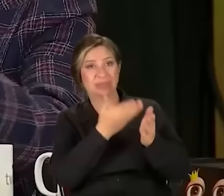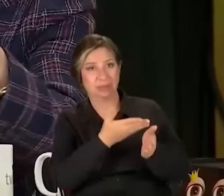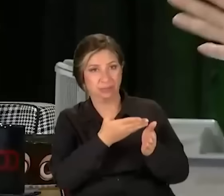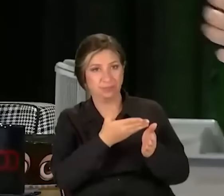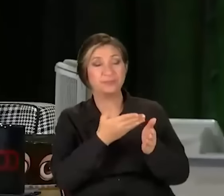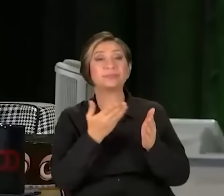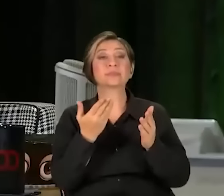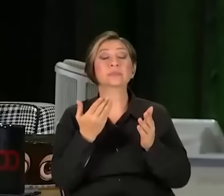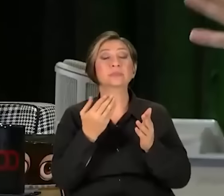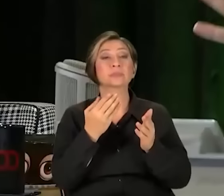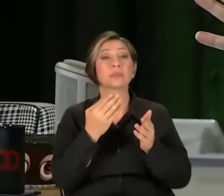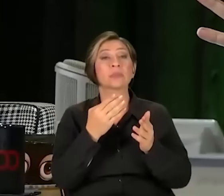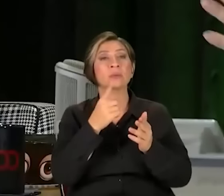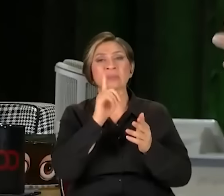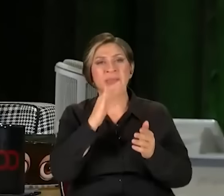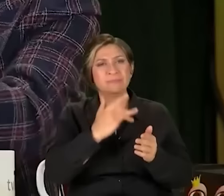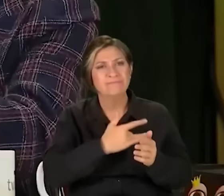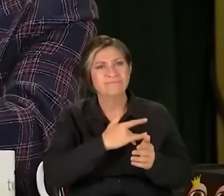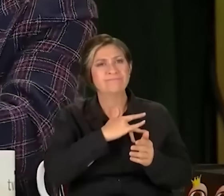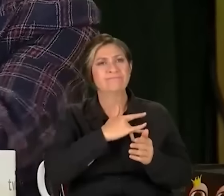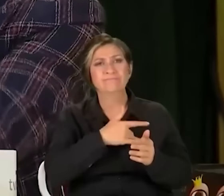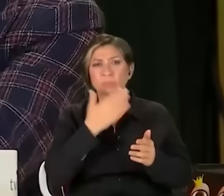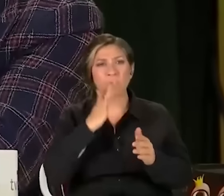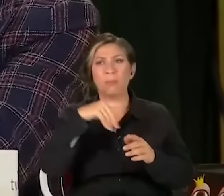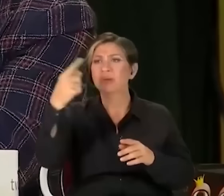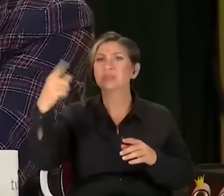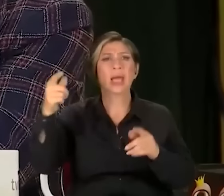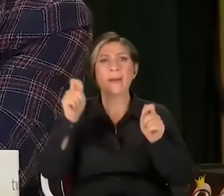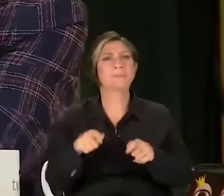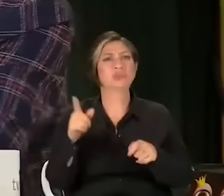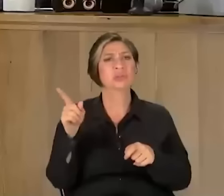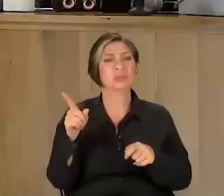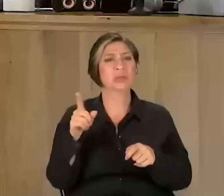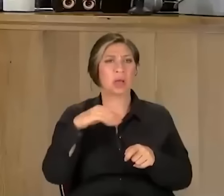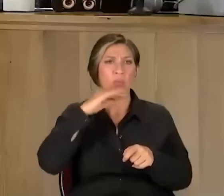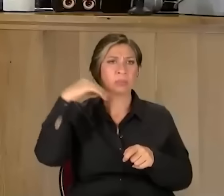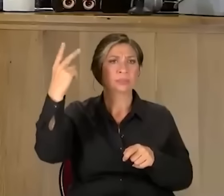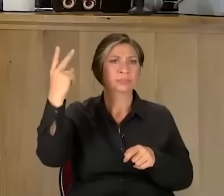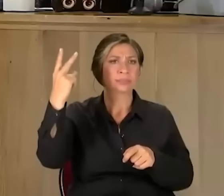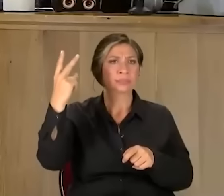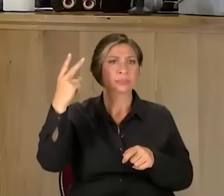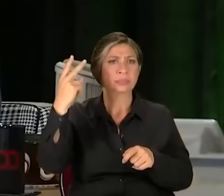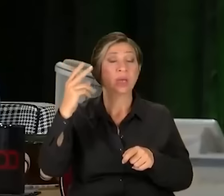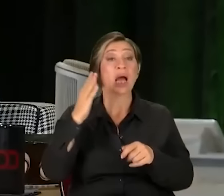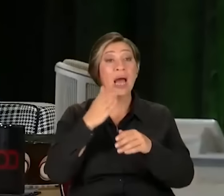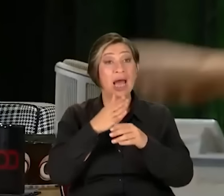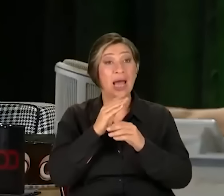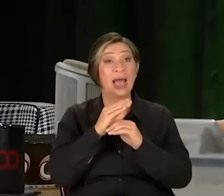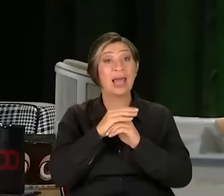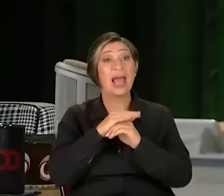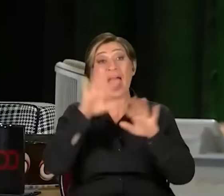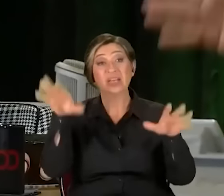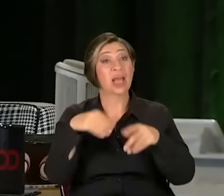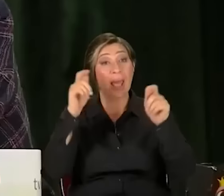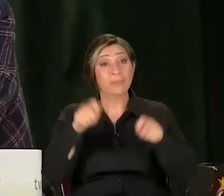değil mi? Ve de şundan da hiç tereddüt etmedin. Yani yaptığın şeyleri başkaları yapmıştı zaten, yabancılar. Aslında ben... Aslında her